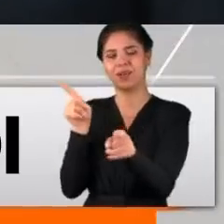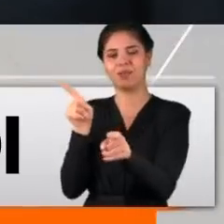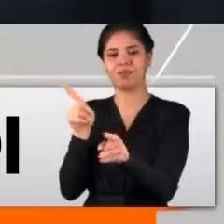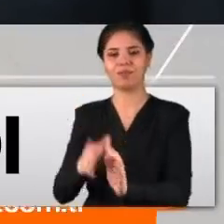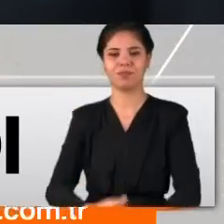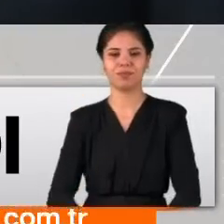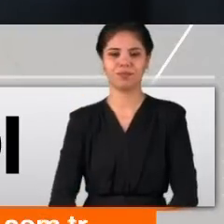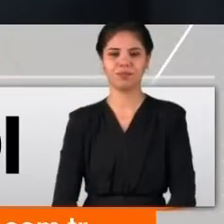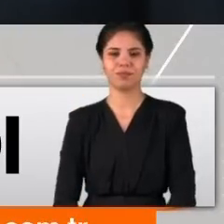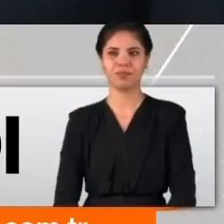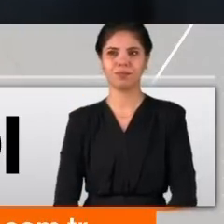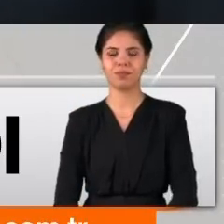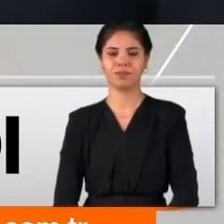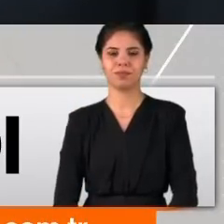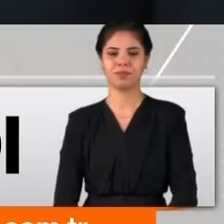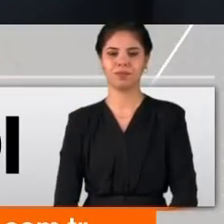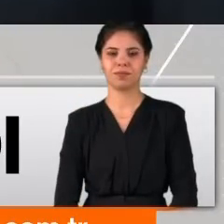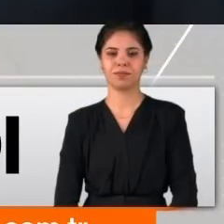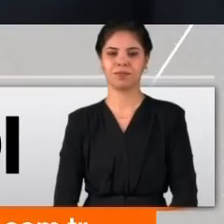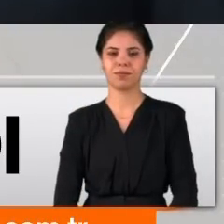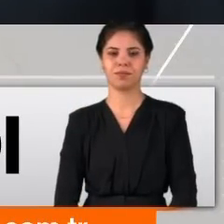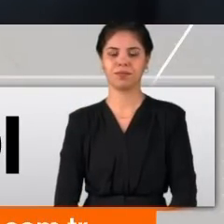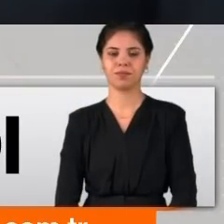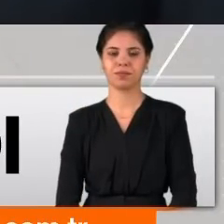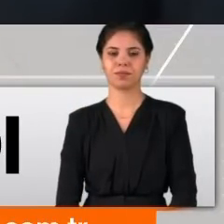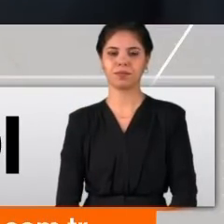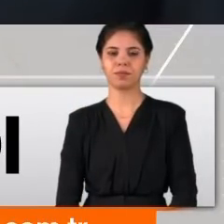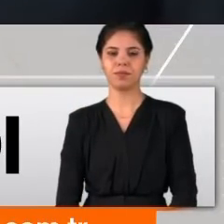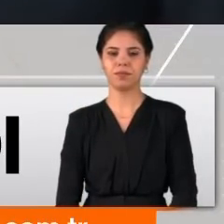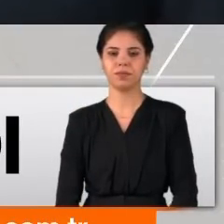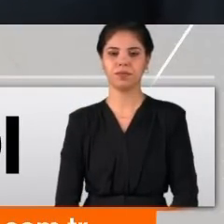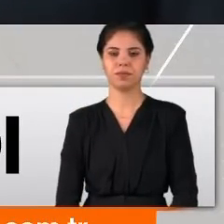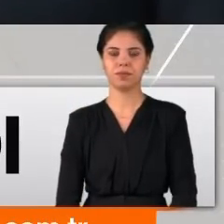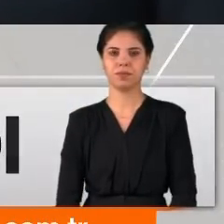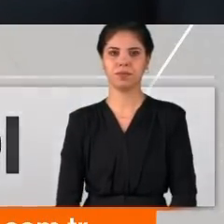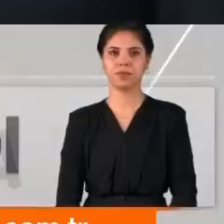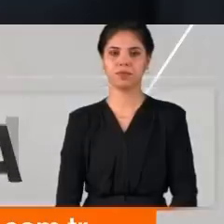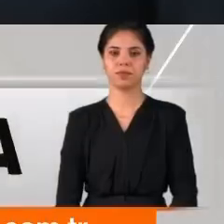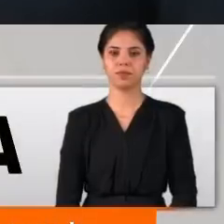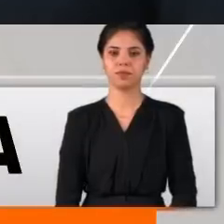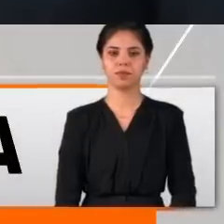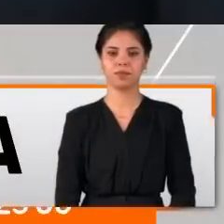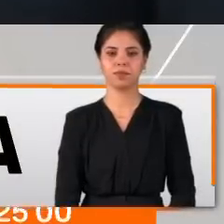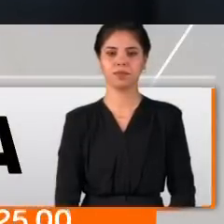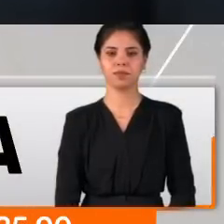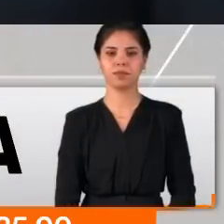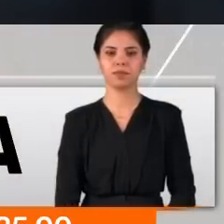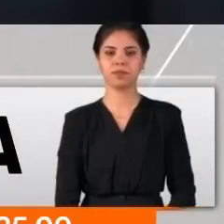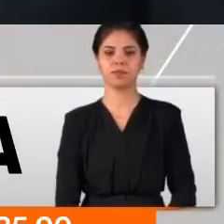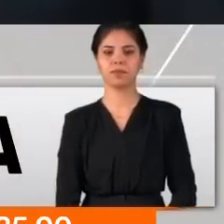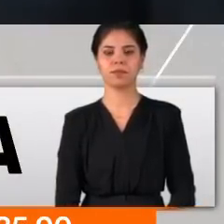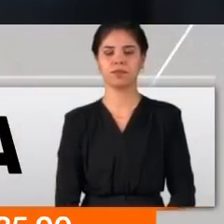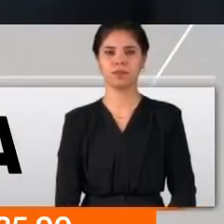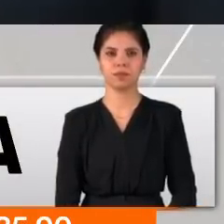Ocak'ta enflasyon farkıyla beraber %1'lik zamın yansıyacağı zamla birlikte ek bir